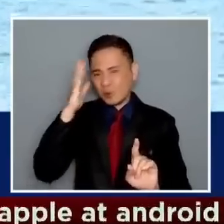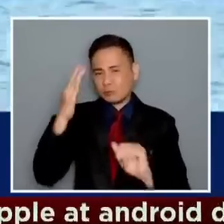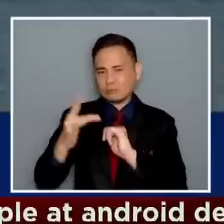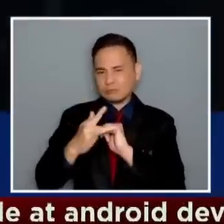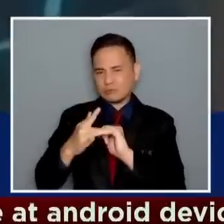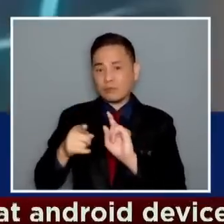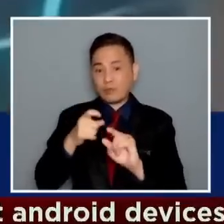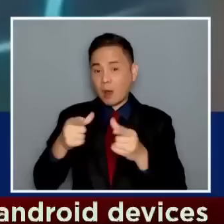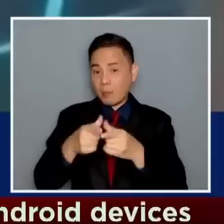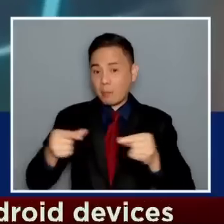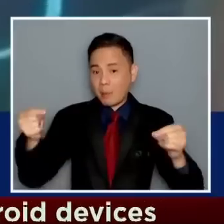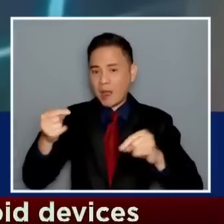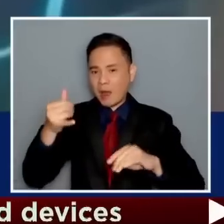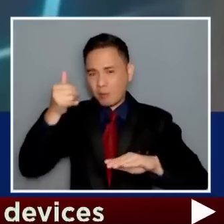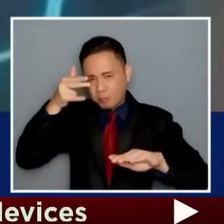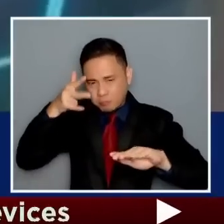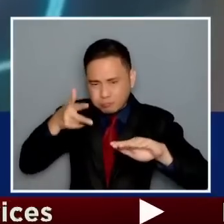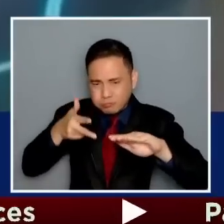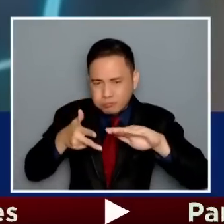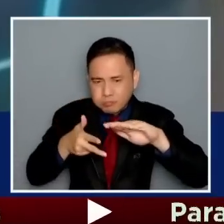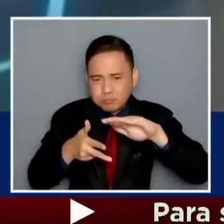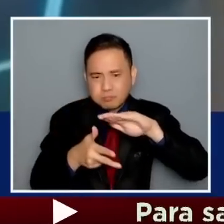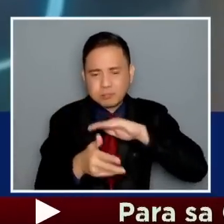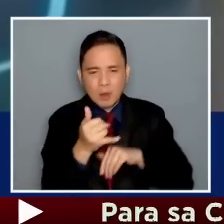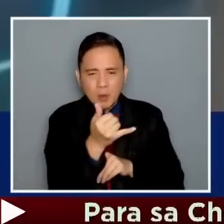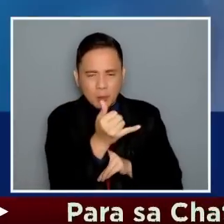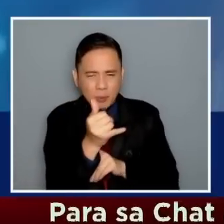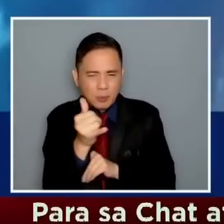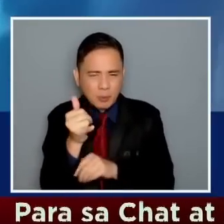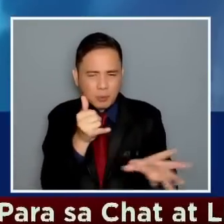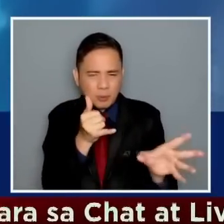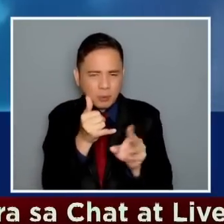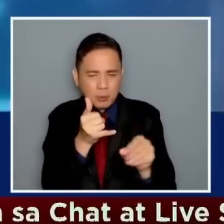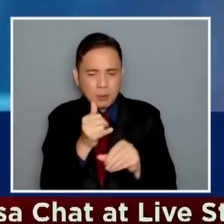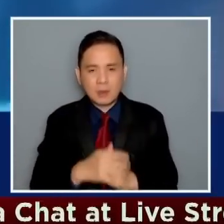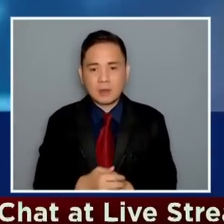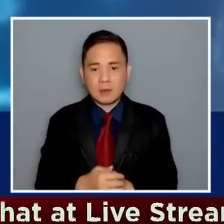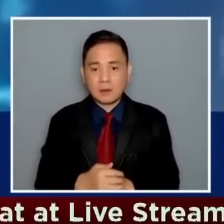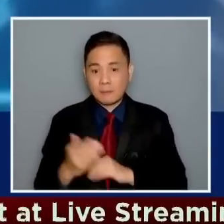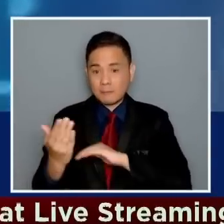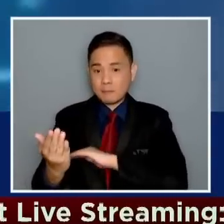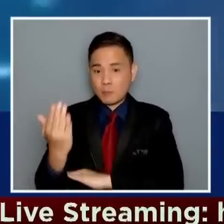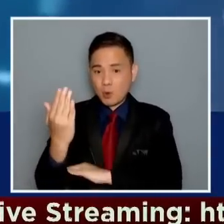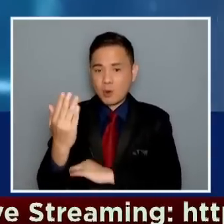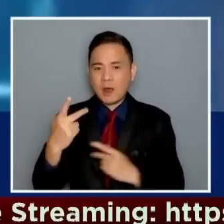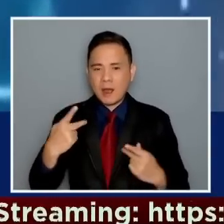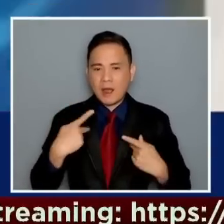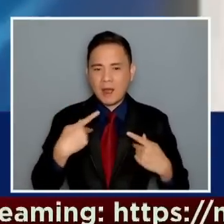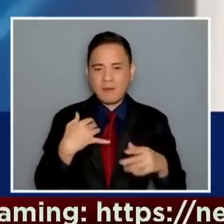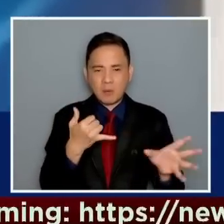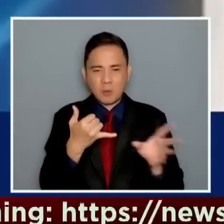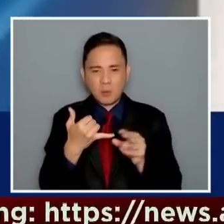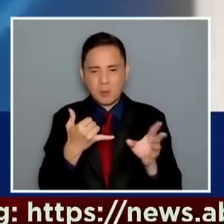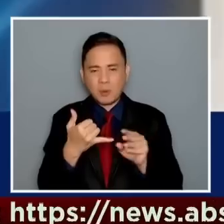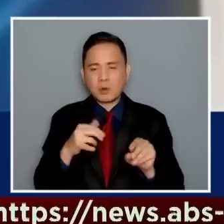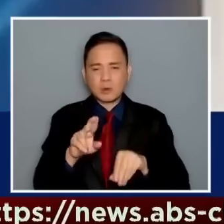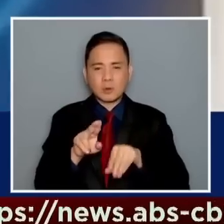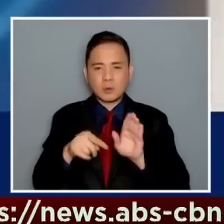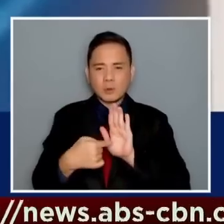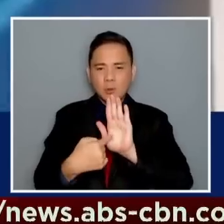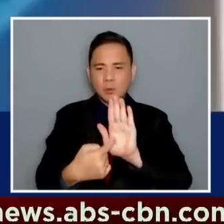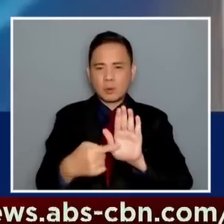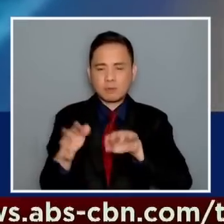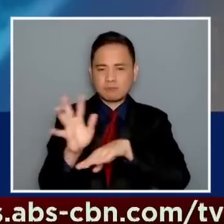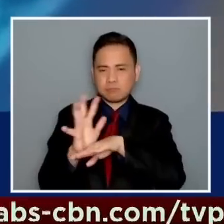Japan. Kaninang alas 9:55 ng umaga, inilabas na nito ang mga unang larawan at video ng nakalubog na